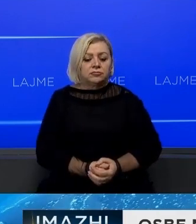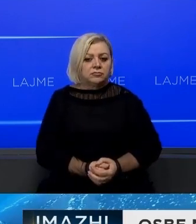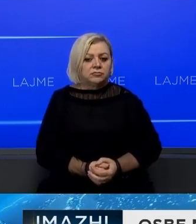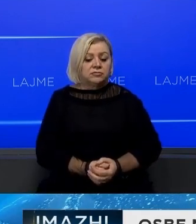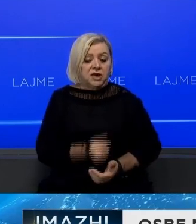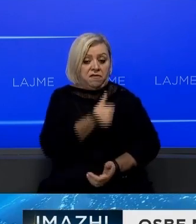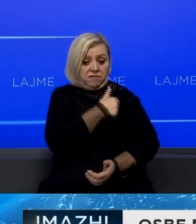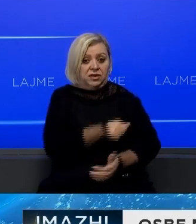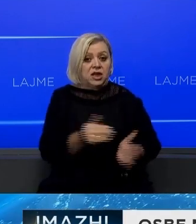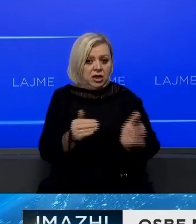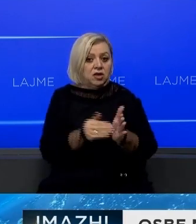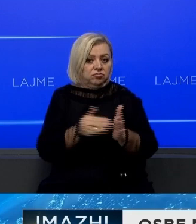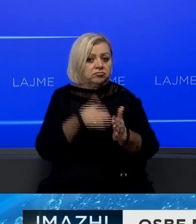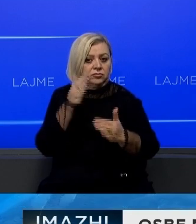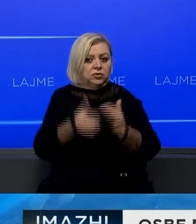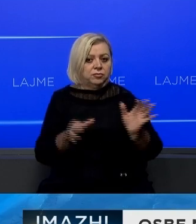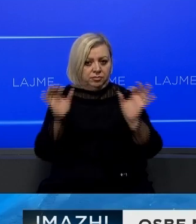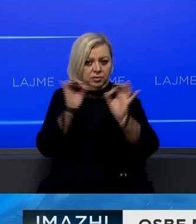nuk ka përfunduar, po